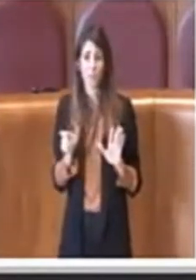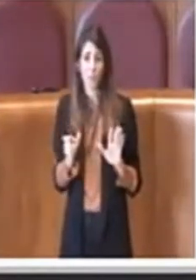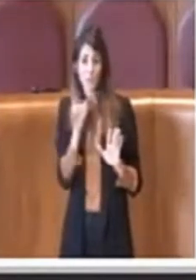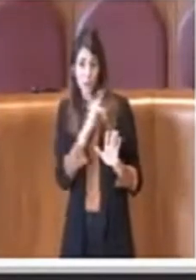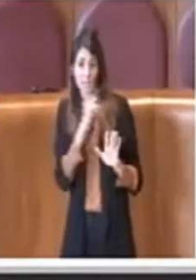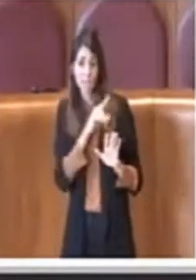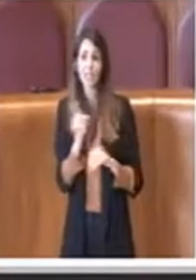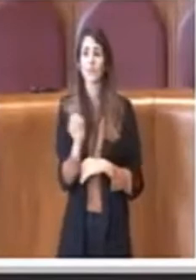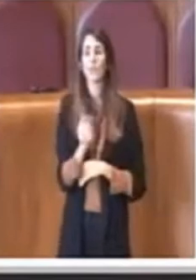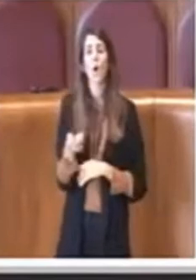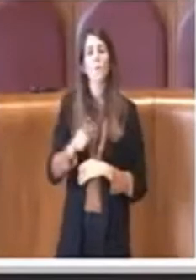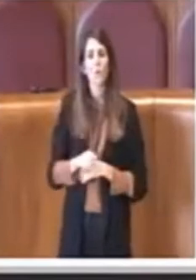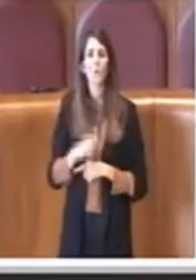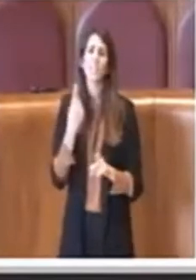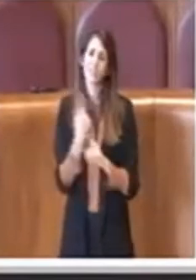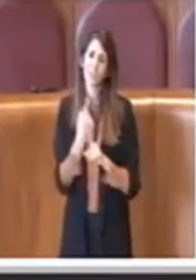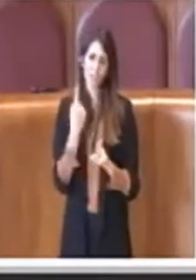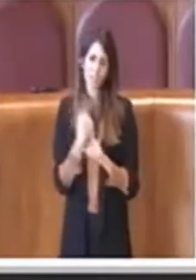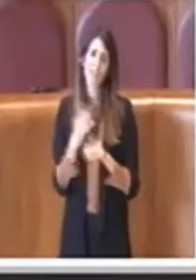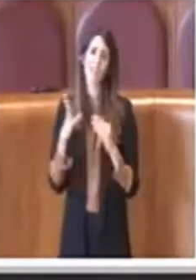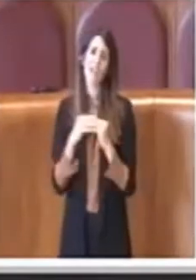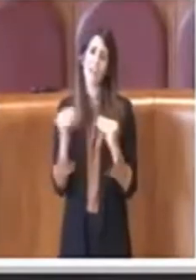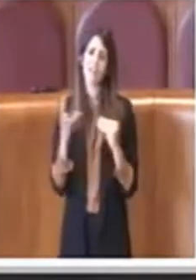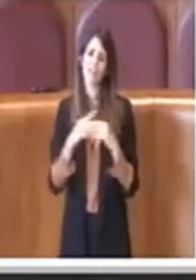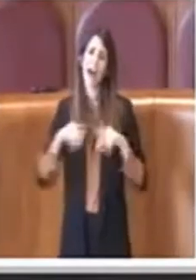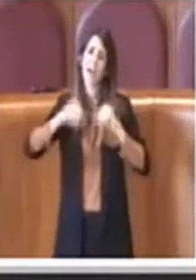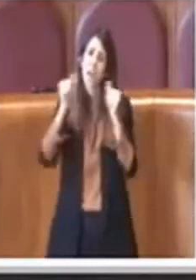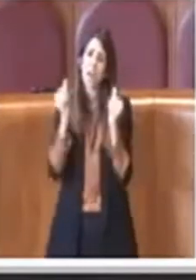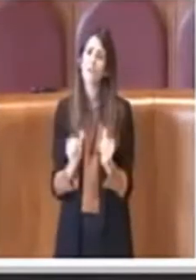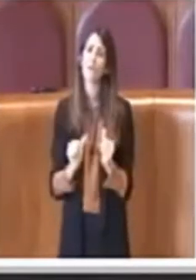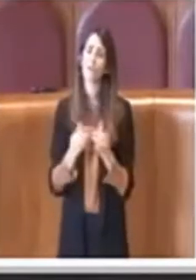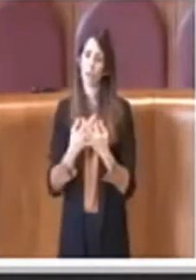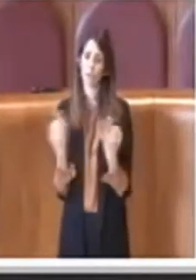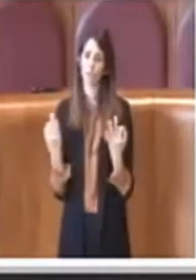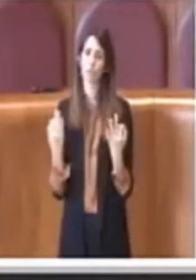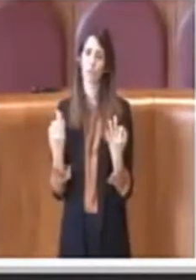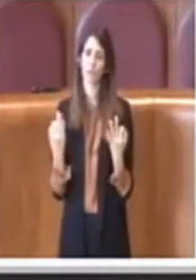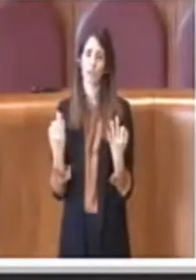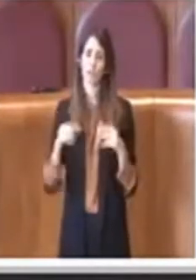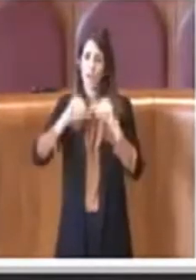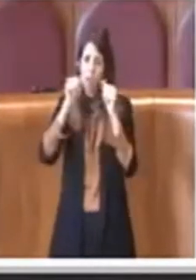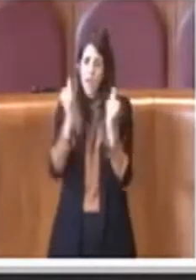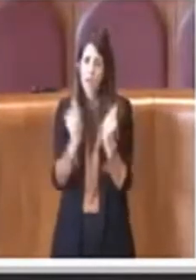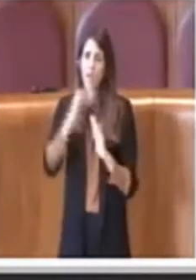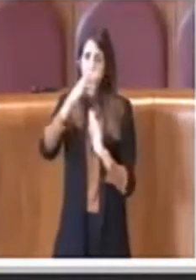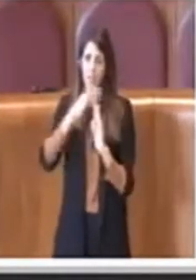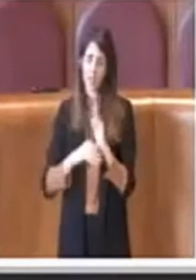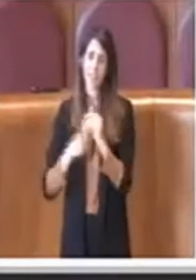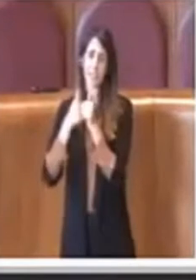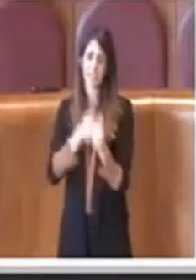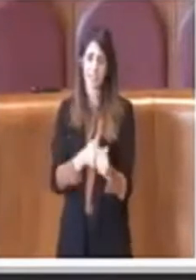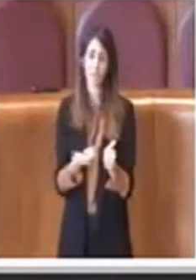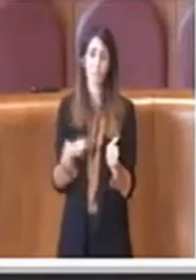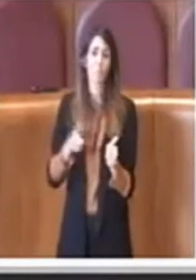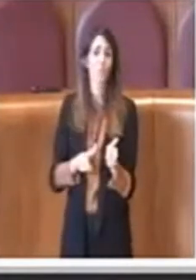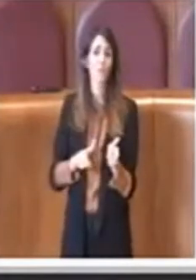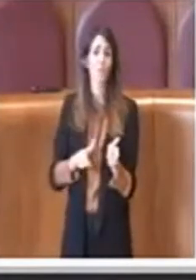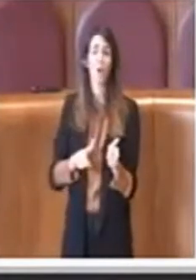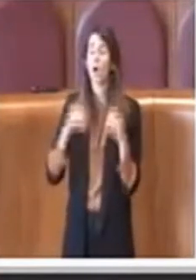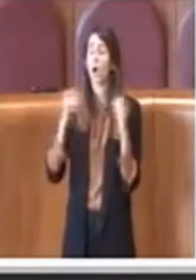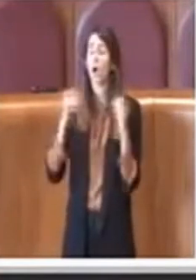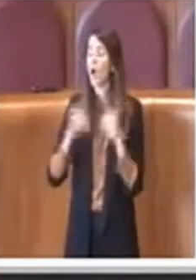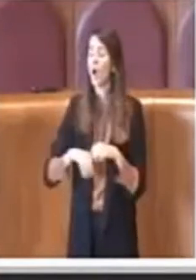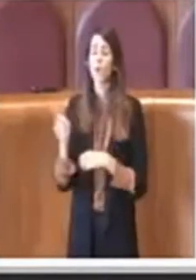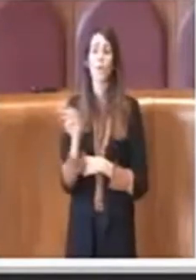fare si devono fare nei termini giusti e nei termini dovuti perché non si può approvare perché